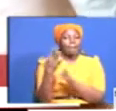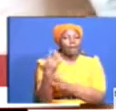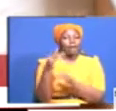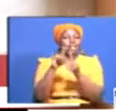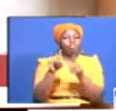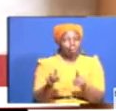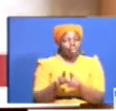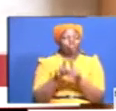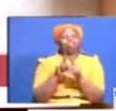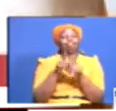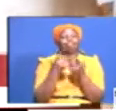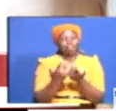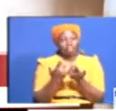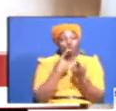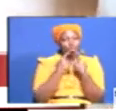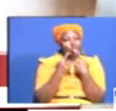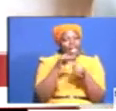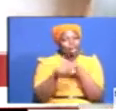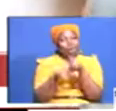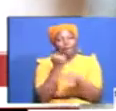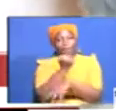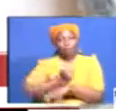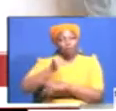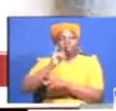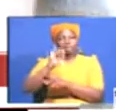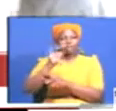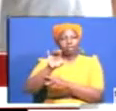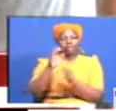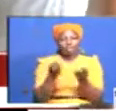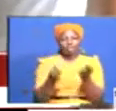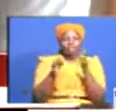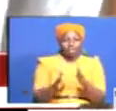maafisa wa tume ya IEBC. Beatrice Getonyengetich, Darubini.